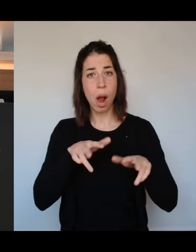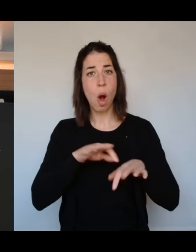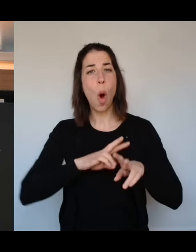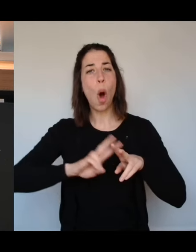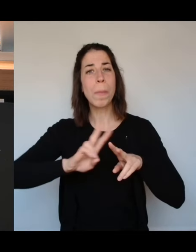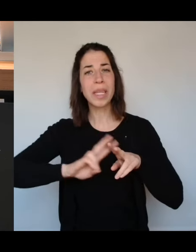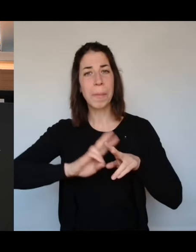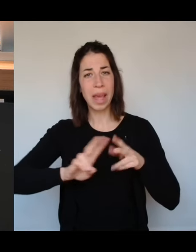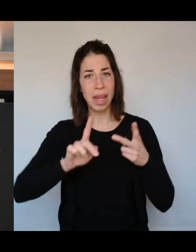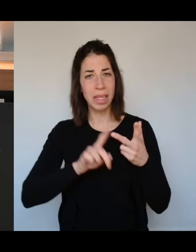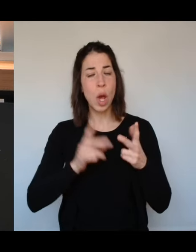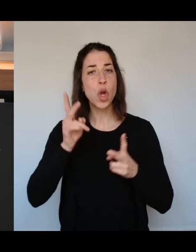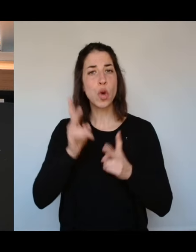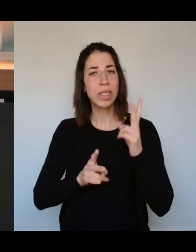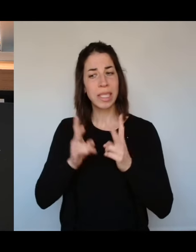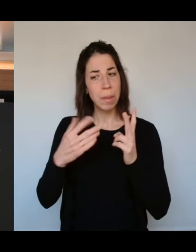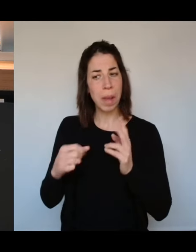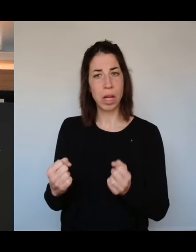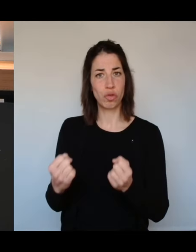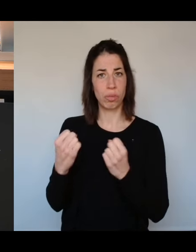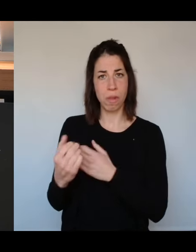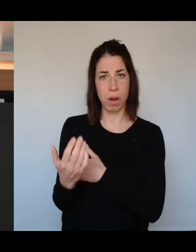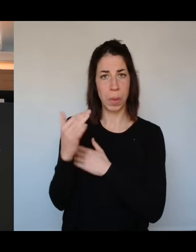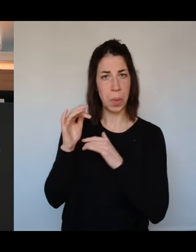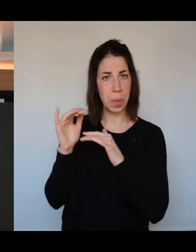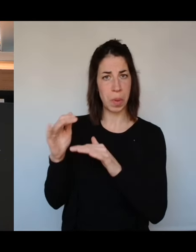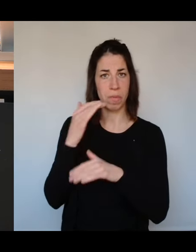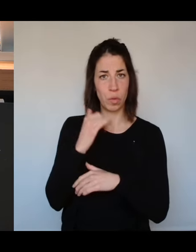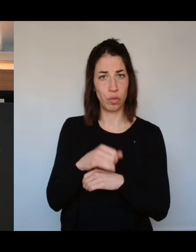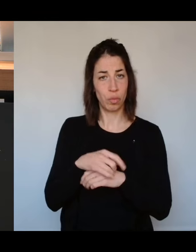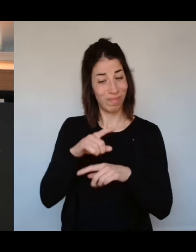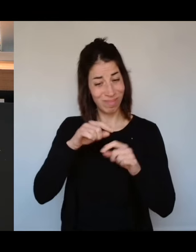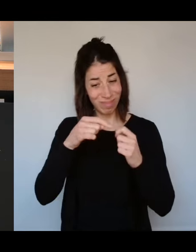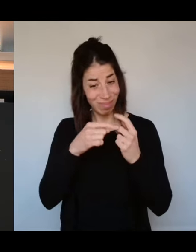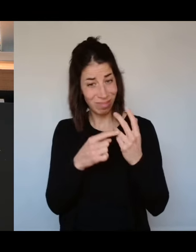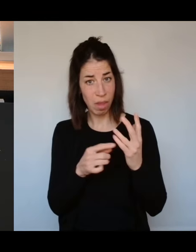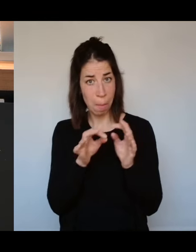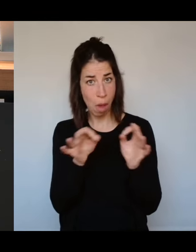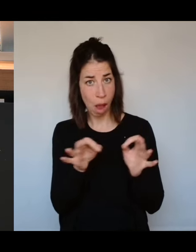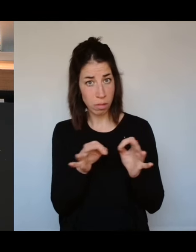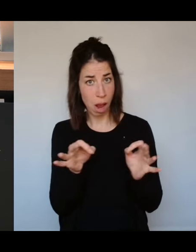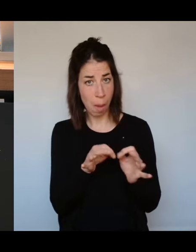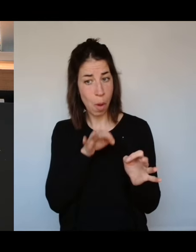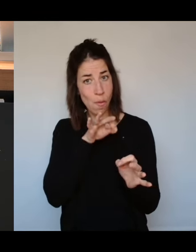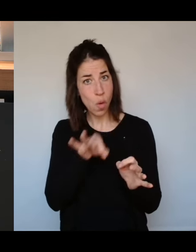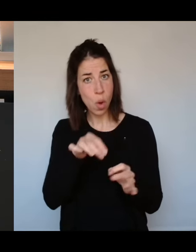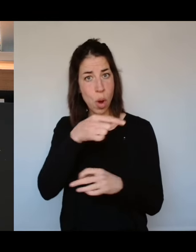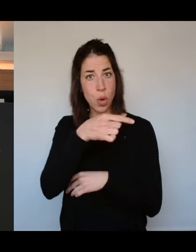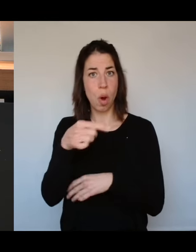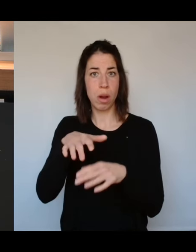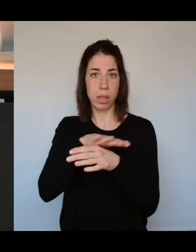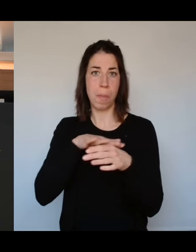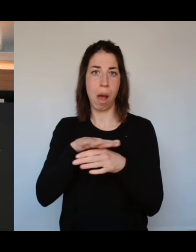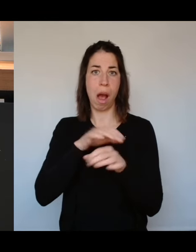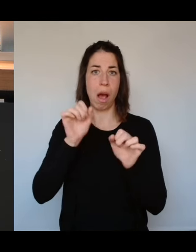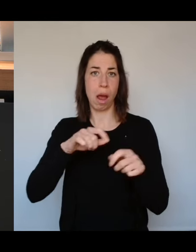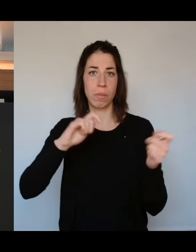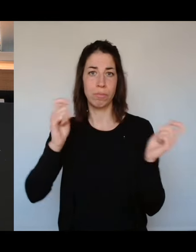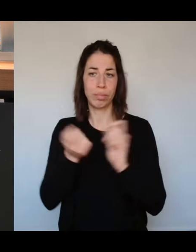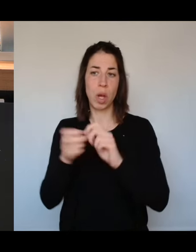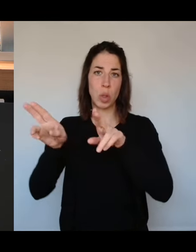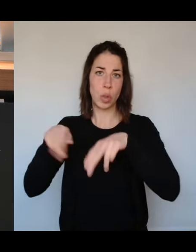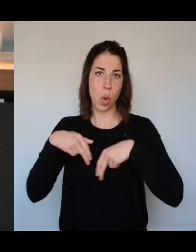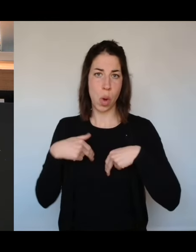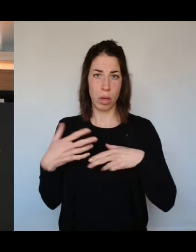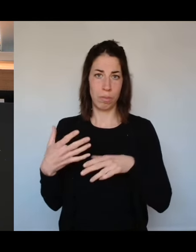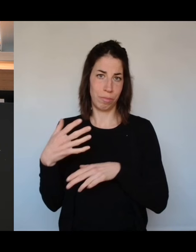werden uns dabei helfen, den Görlitzer Park für die Bürgerinnen und Bürger dieser Stadt zurückzugewinnen. Wie aber ist die Ausgangslage im Görlitzer